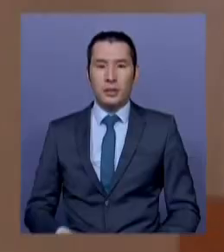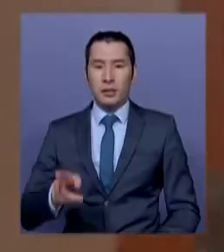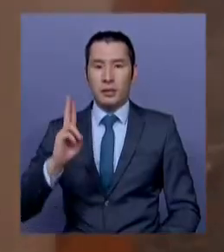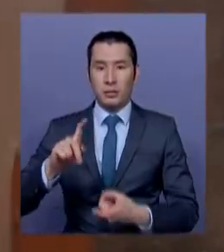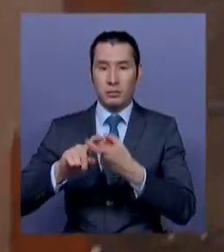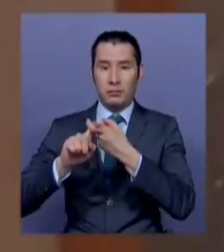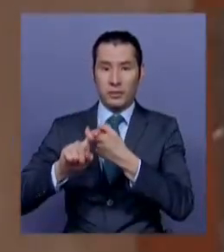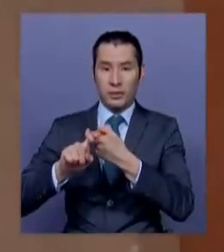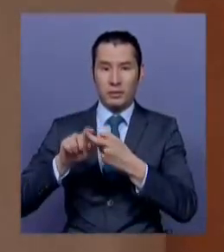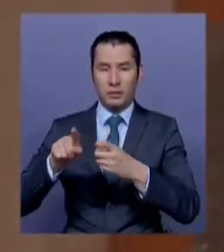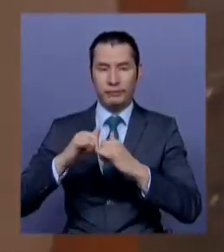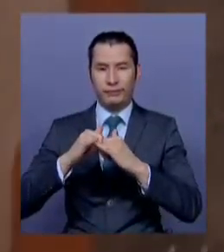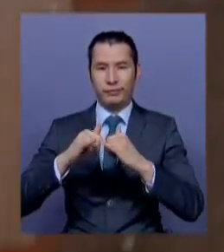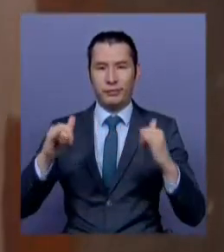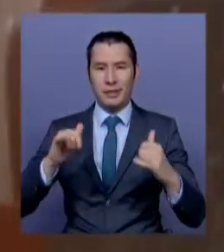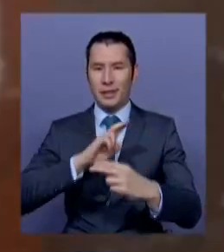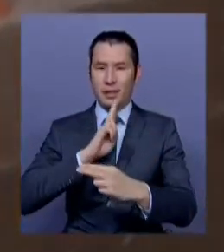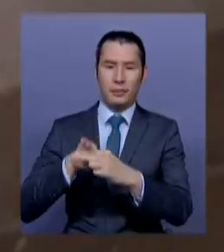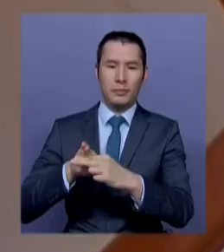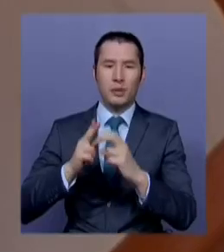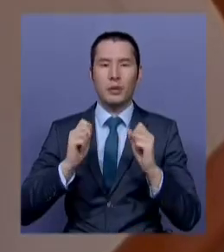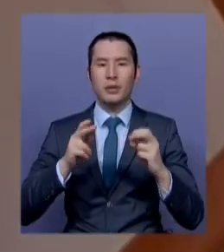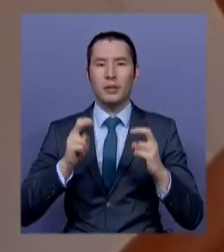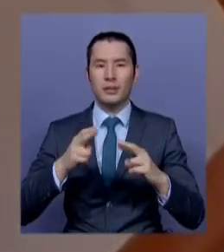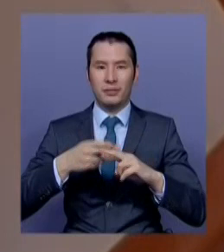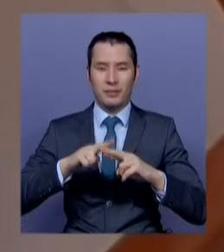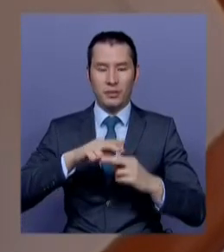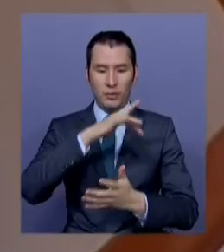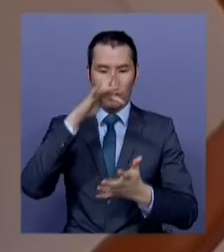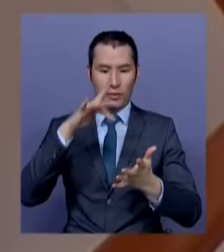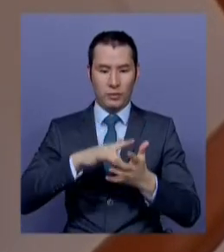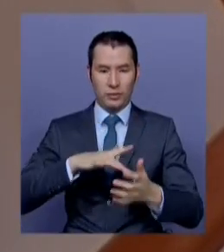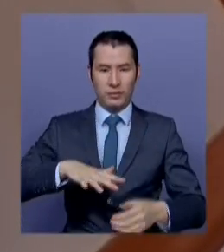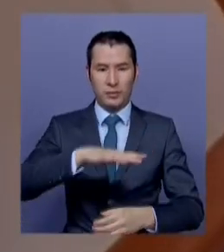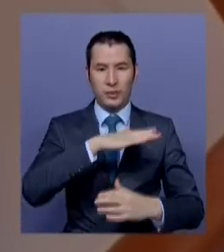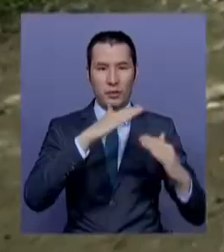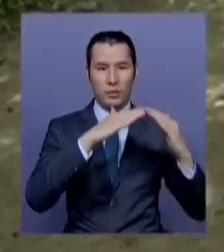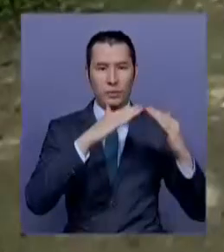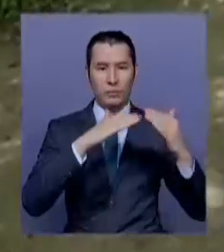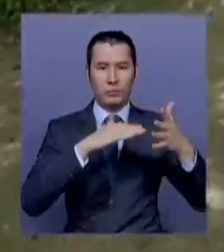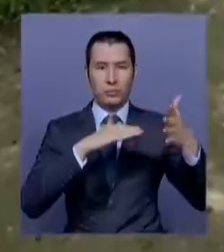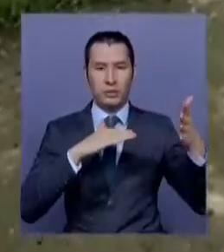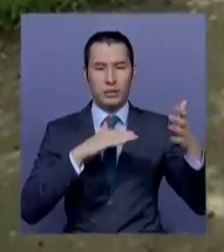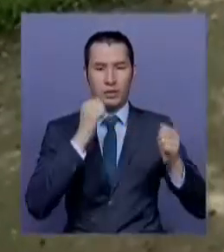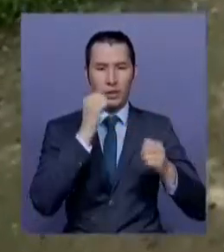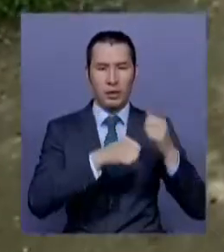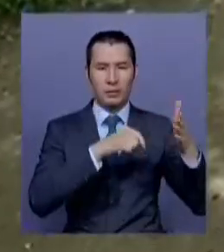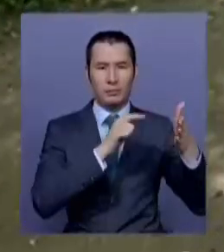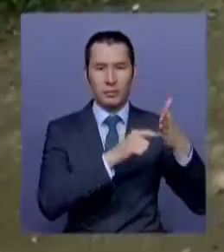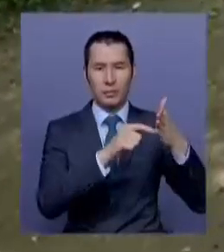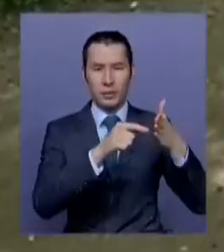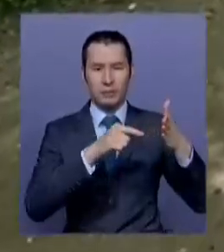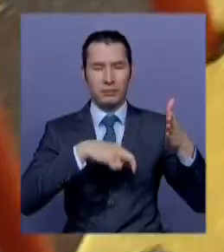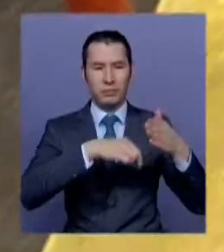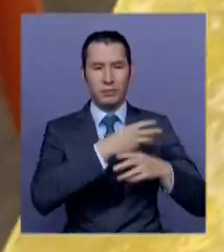мамандар 16-шы кезеңнің 3-ші күнінде қаланың барлық аудандарында жаппай дезинфекция жұмыстарын жасады. Санитарлық шаруа ең алдымен